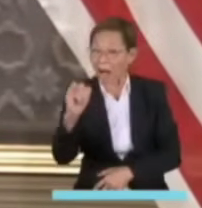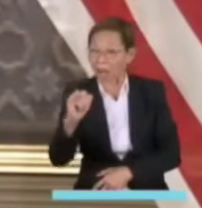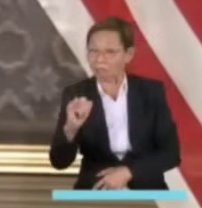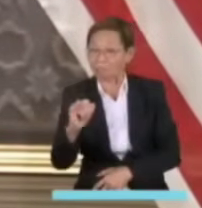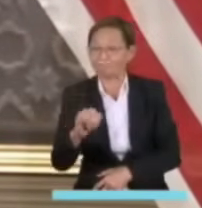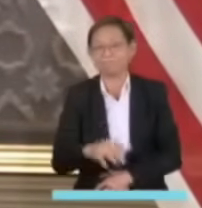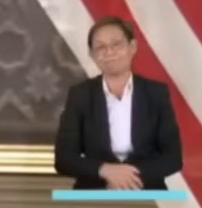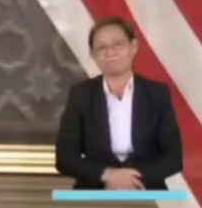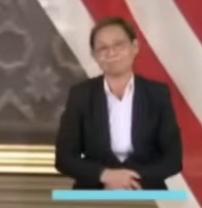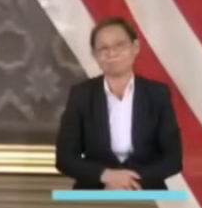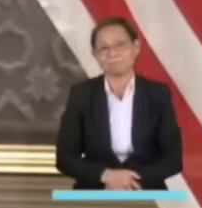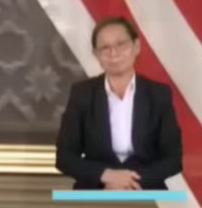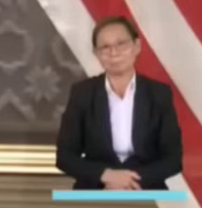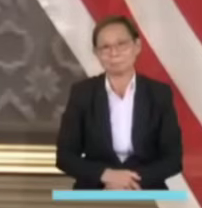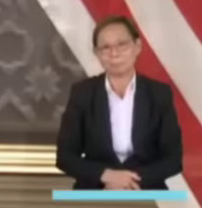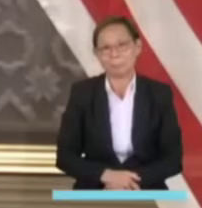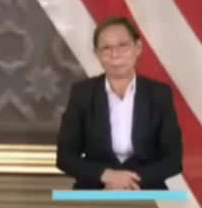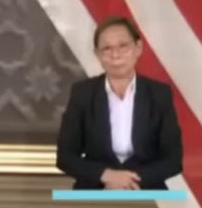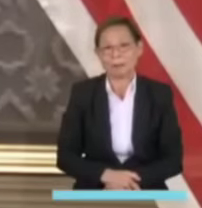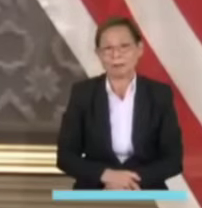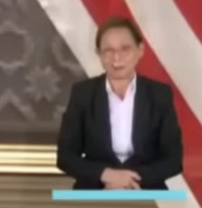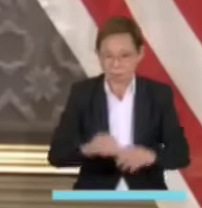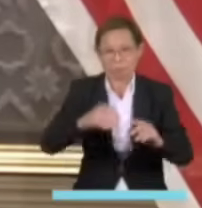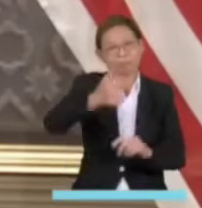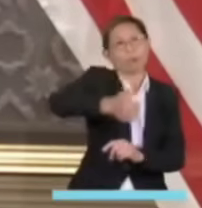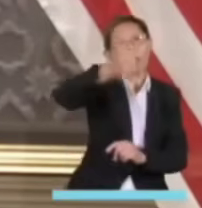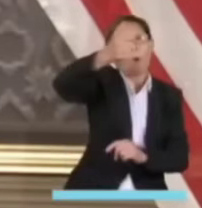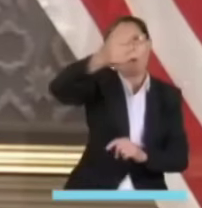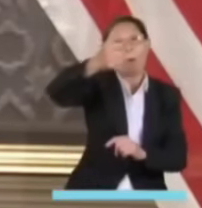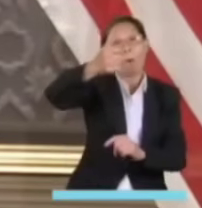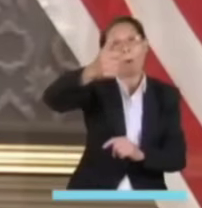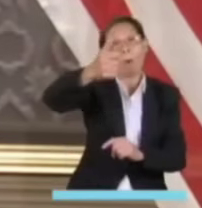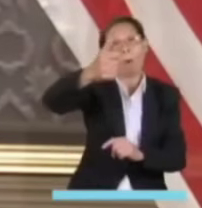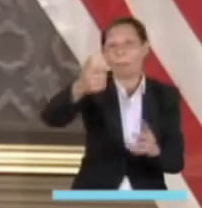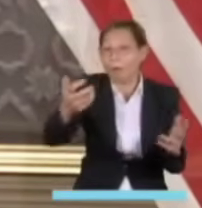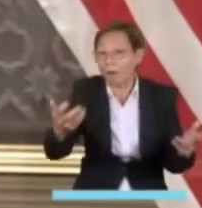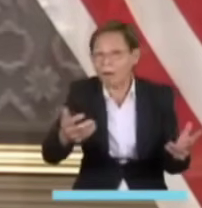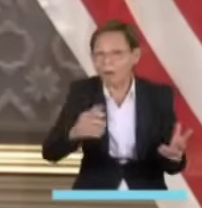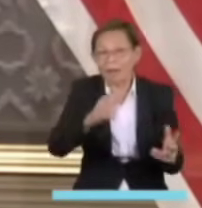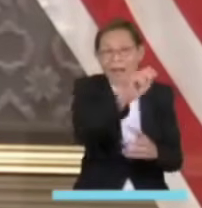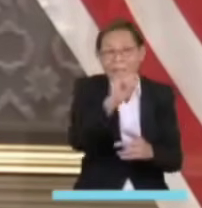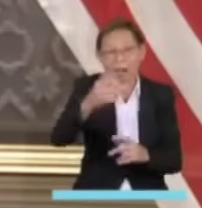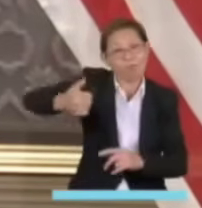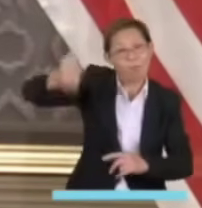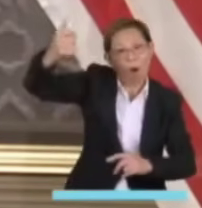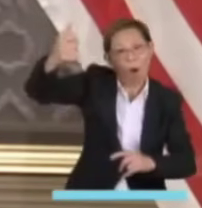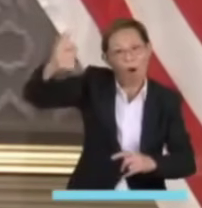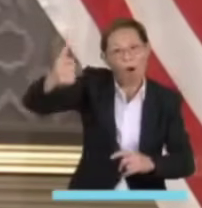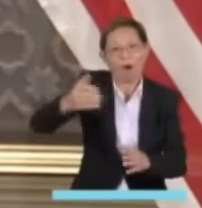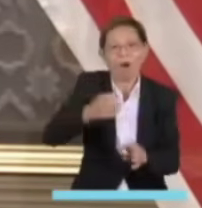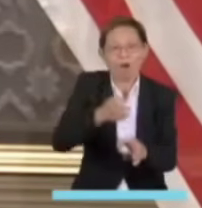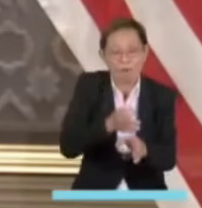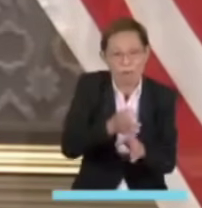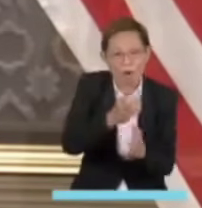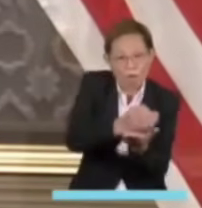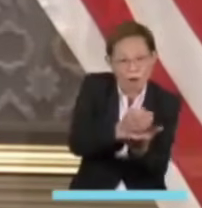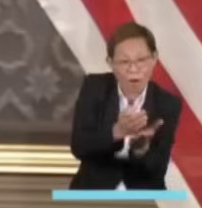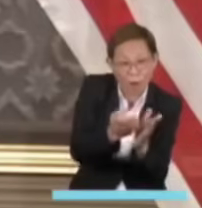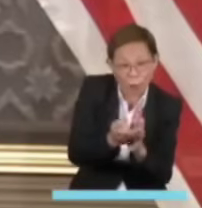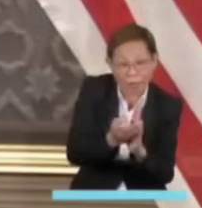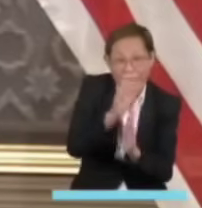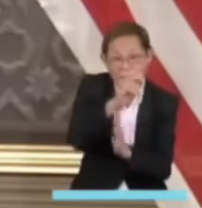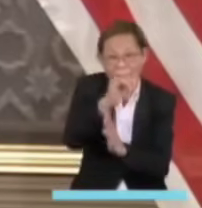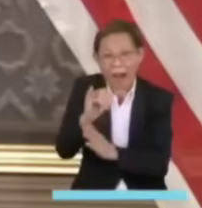Intelligence, kecerdasan buatan juga diberikan keutamaan melalui fakulti AI pertama